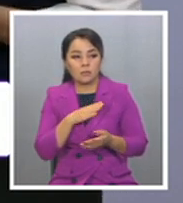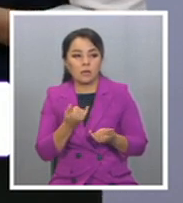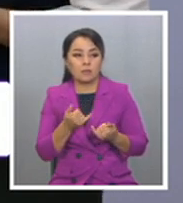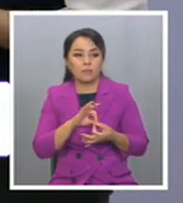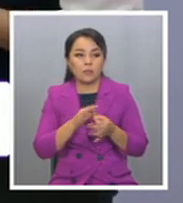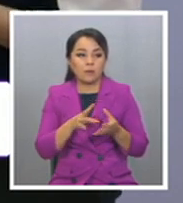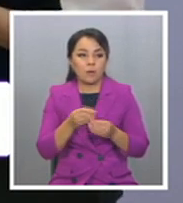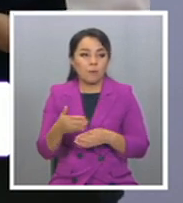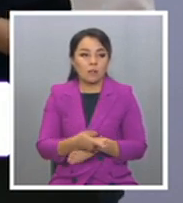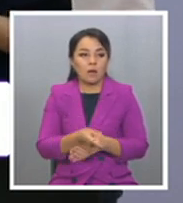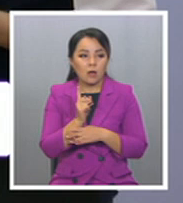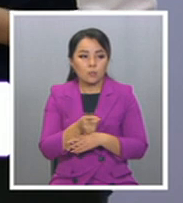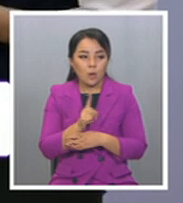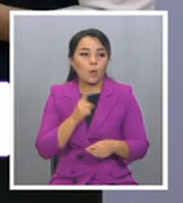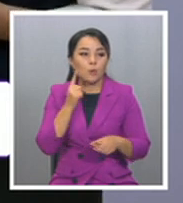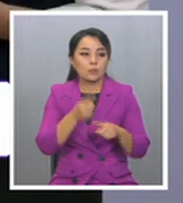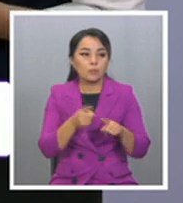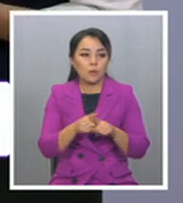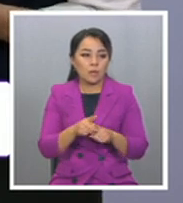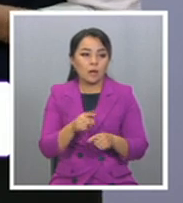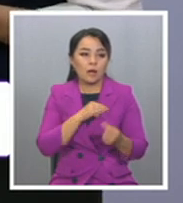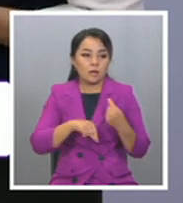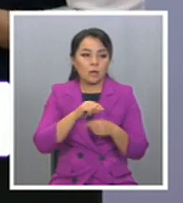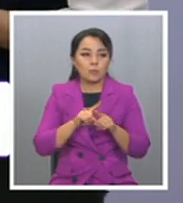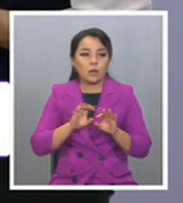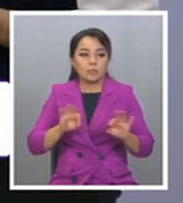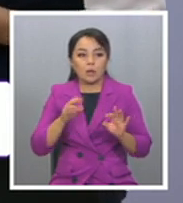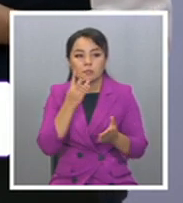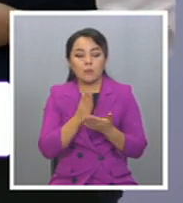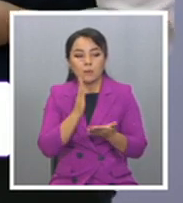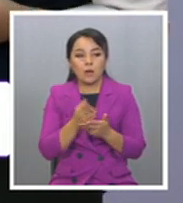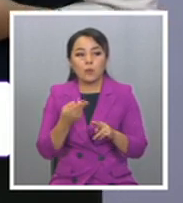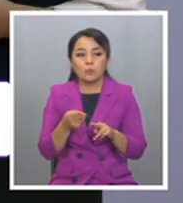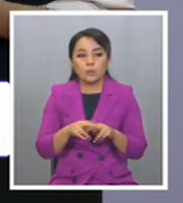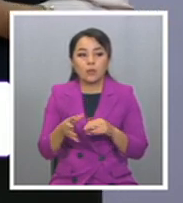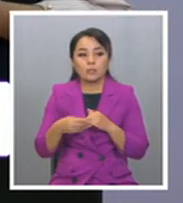сияқты қосымша кәсіптері туралы жазған екен. Және осы жерде